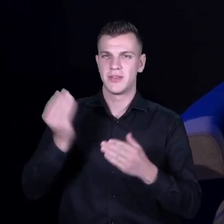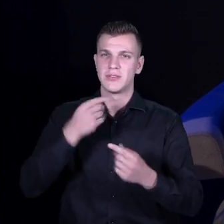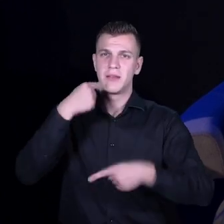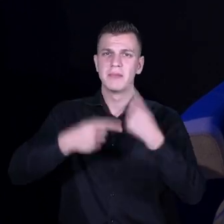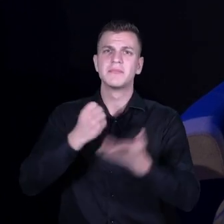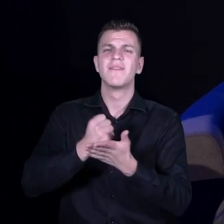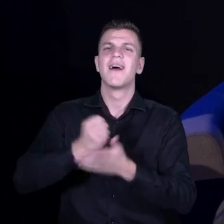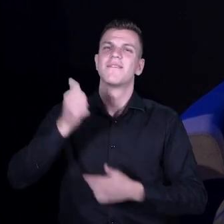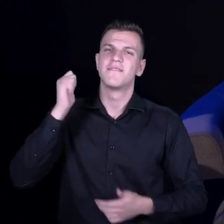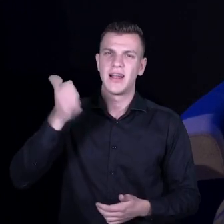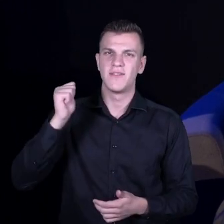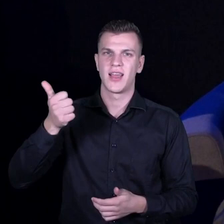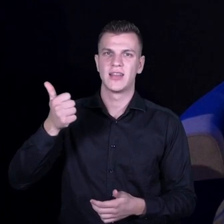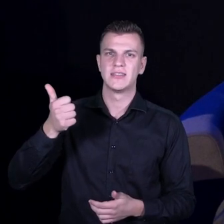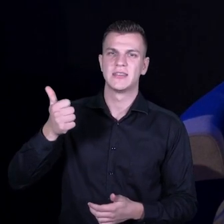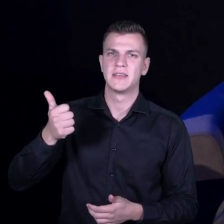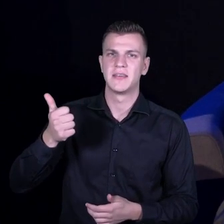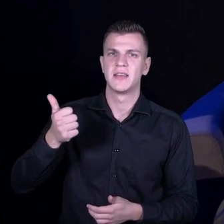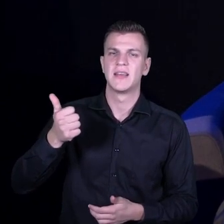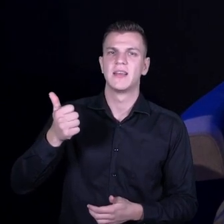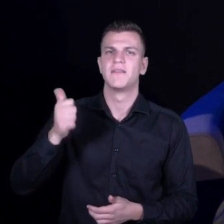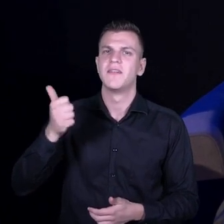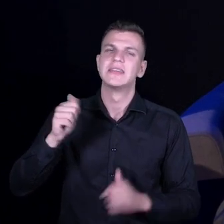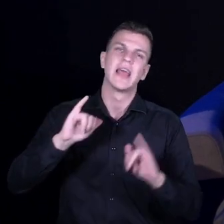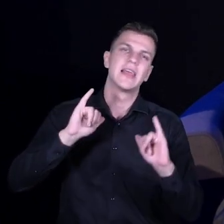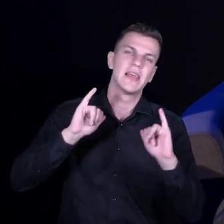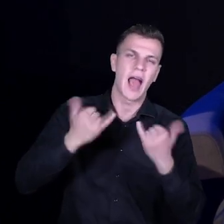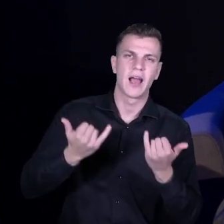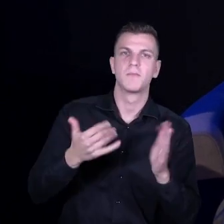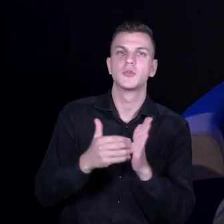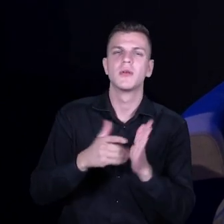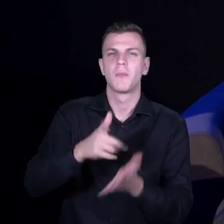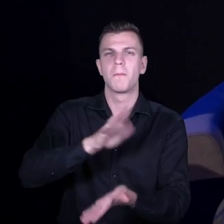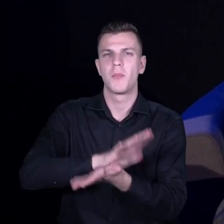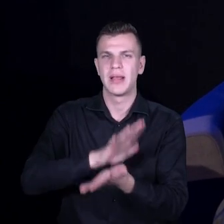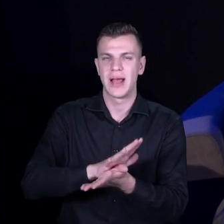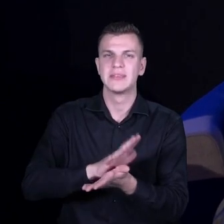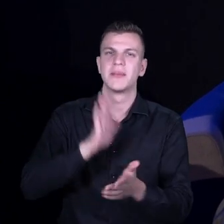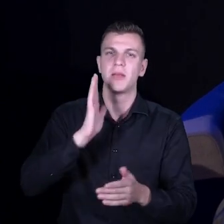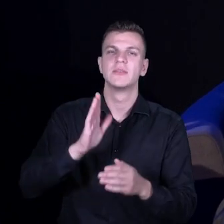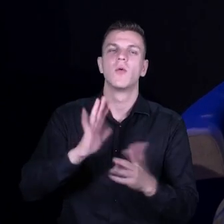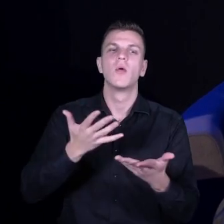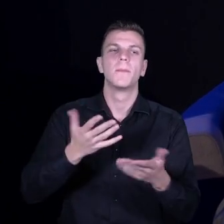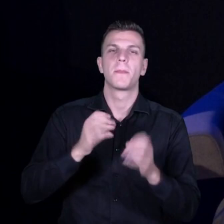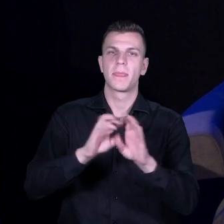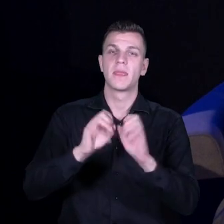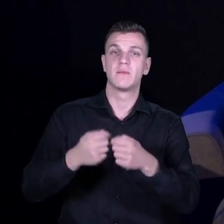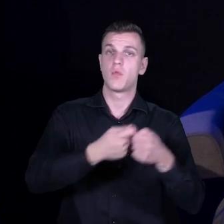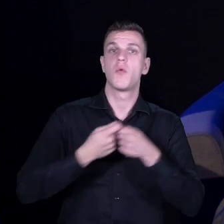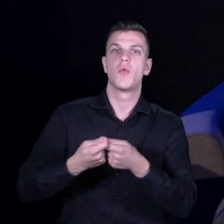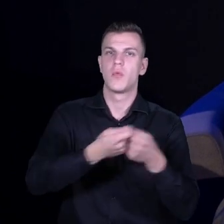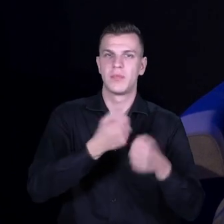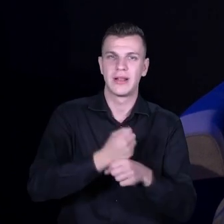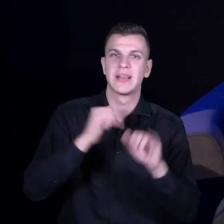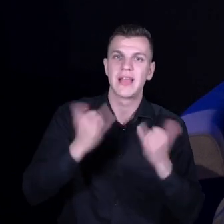strony kompetencji można ugryźć, więc będziemy prezentowali też takie publikacje dokładnie o tym, jak uczyć współpracy. pracy, jak uczyć samodzielności